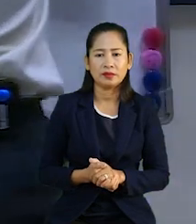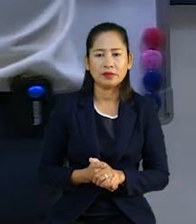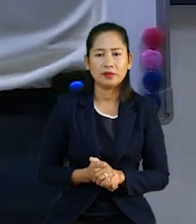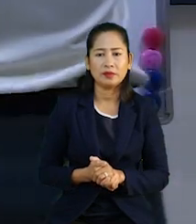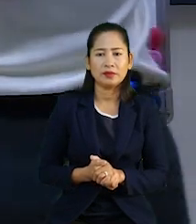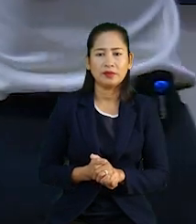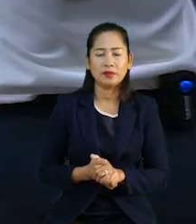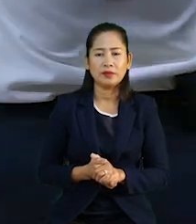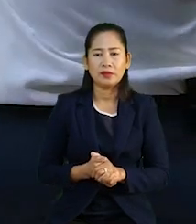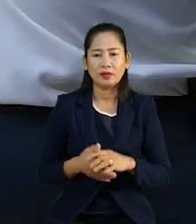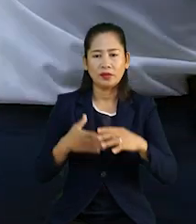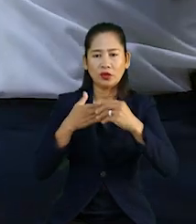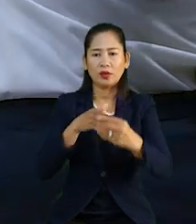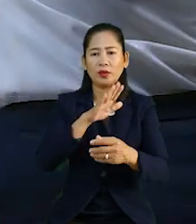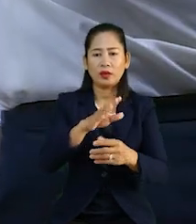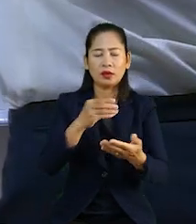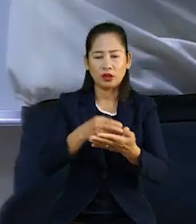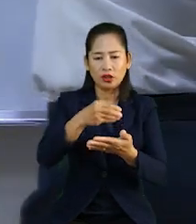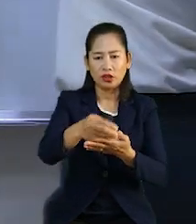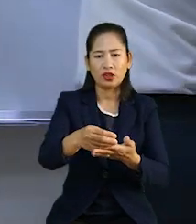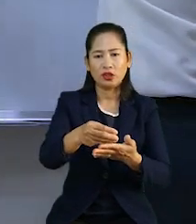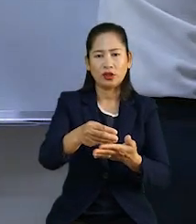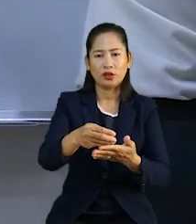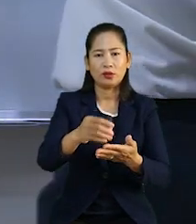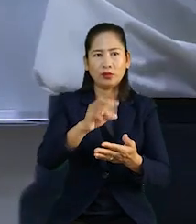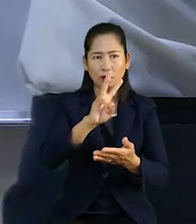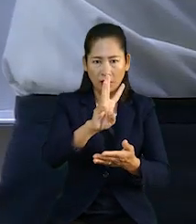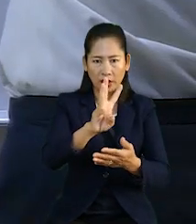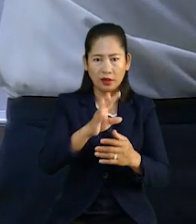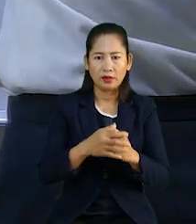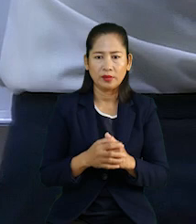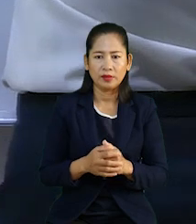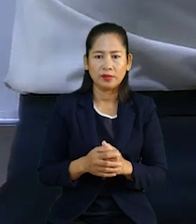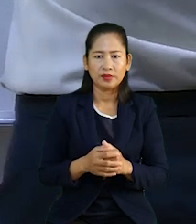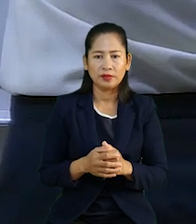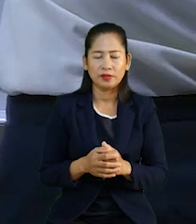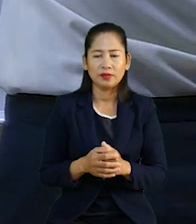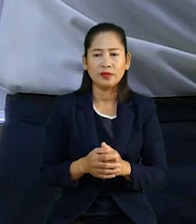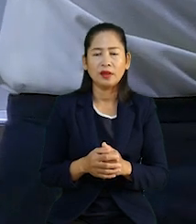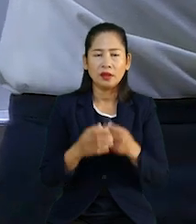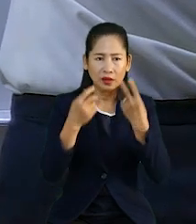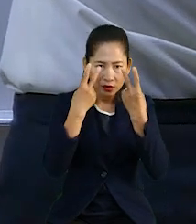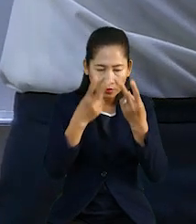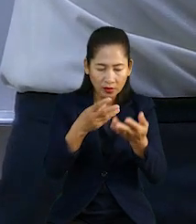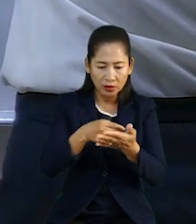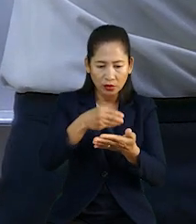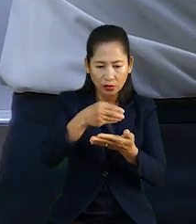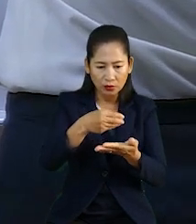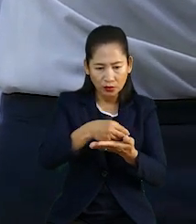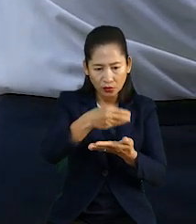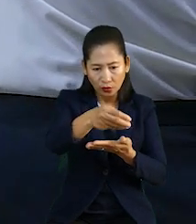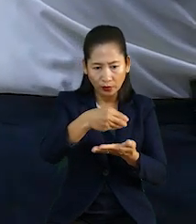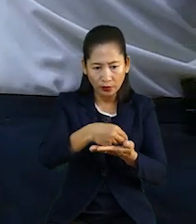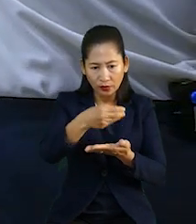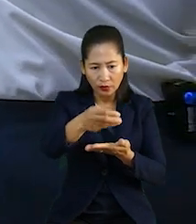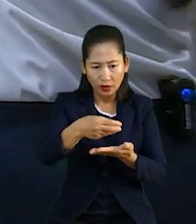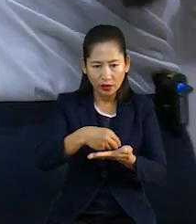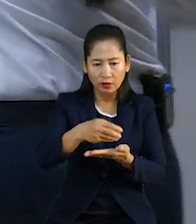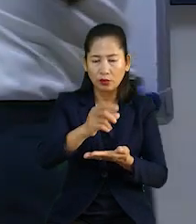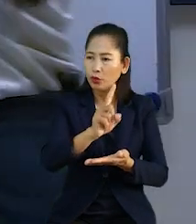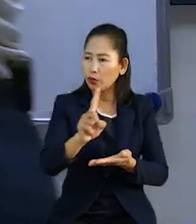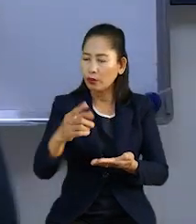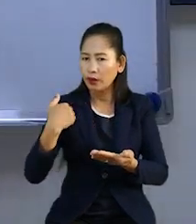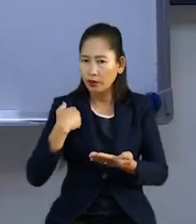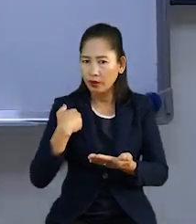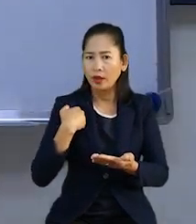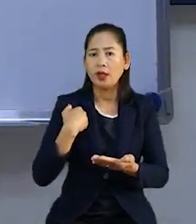nè kêu nâng nòm cốn từng ngọt nét từ tinh tùm nình chùm nguồn bầy mục chấn cốn mơ tùm nình mùi mùi miên ở bầy khá hai